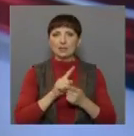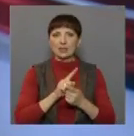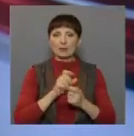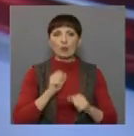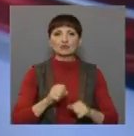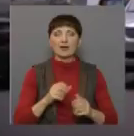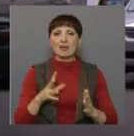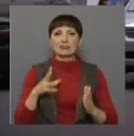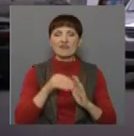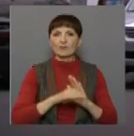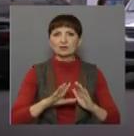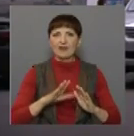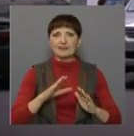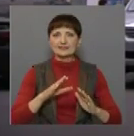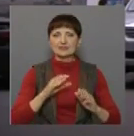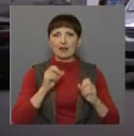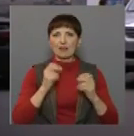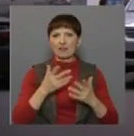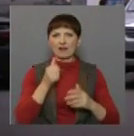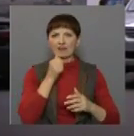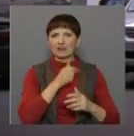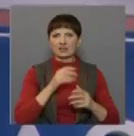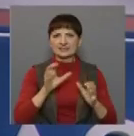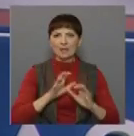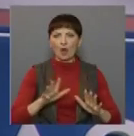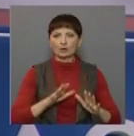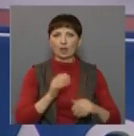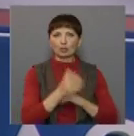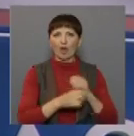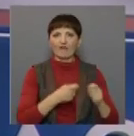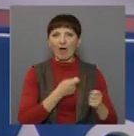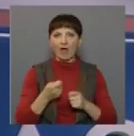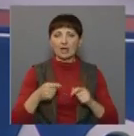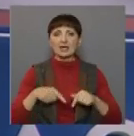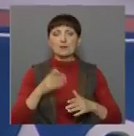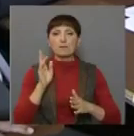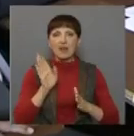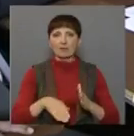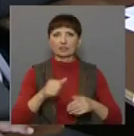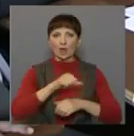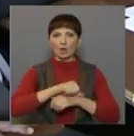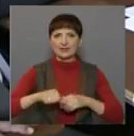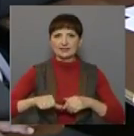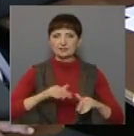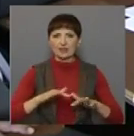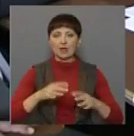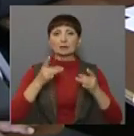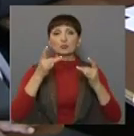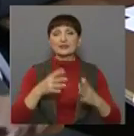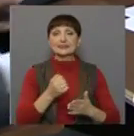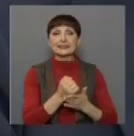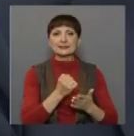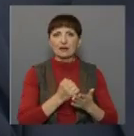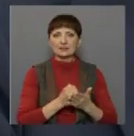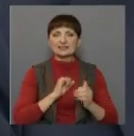можно не впускать контрафактный товар на территорию страны и применять меры прямо на границе. Также упростится порядок